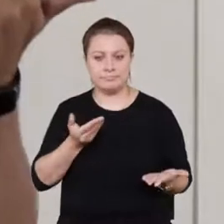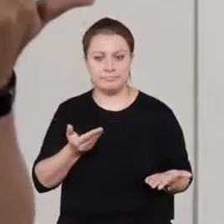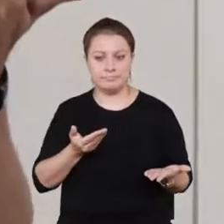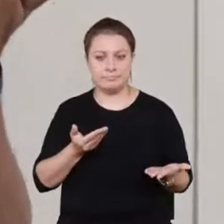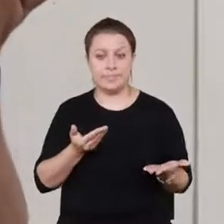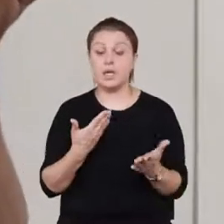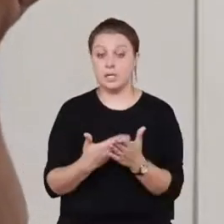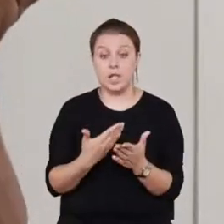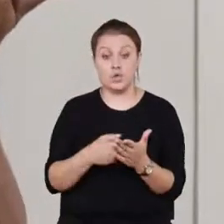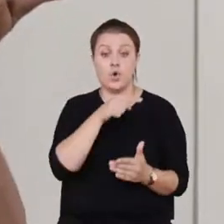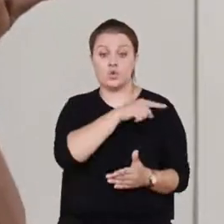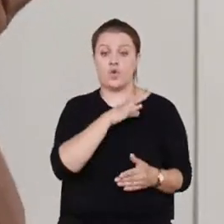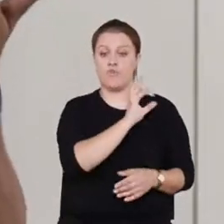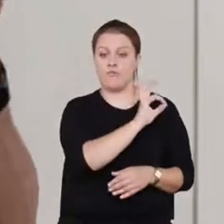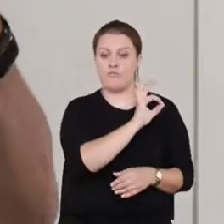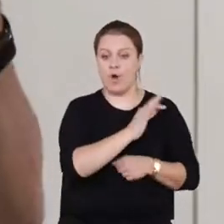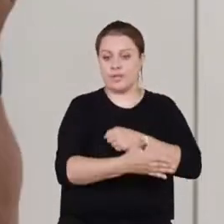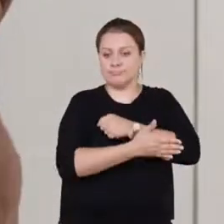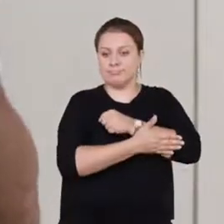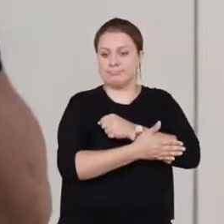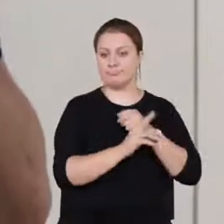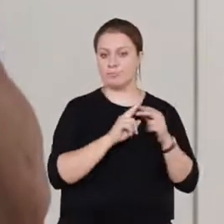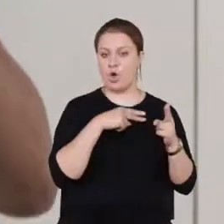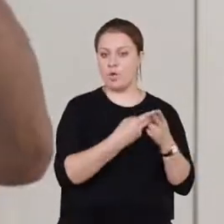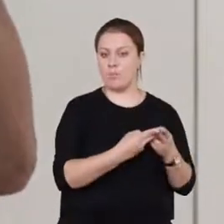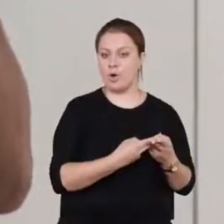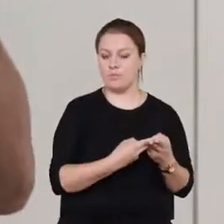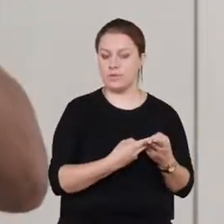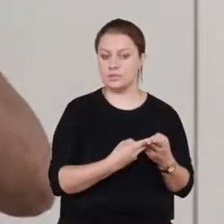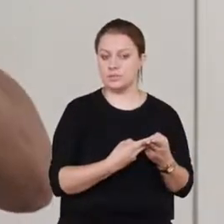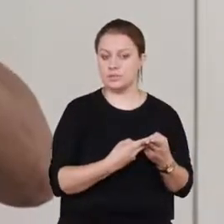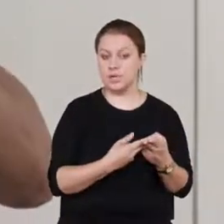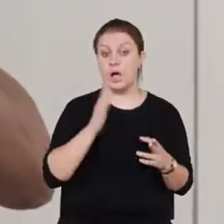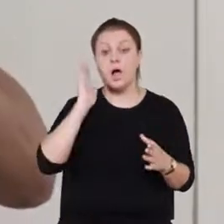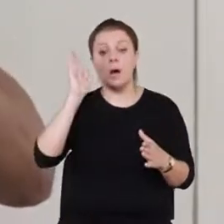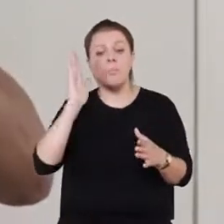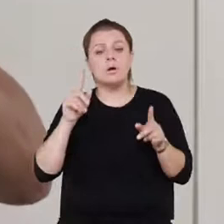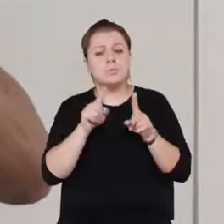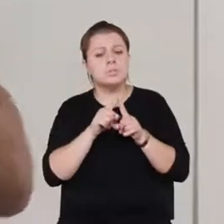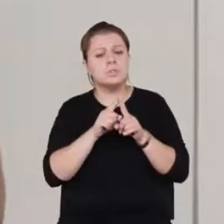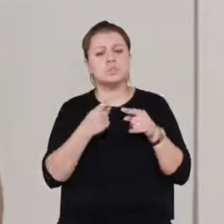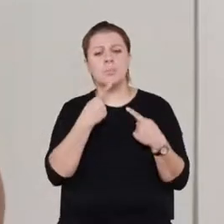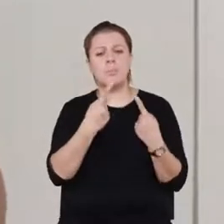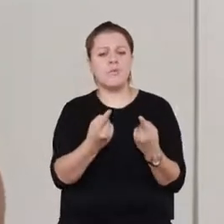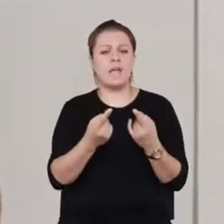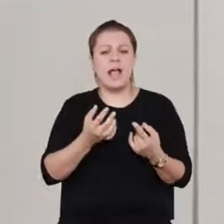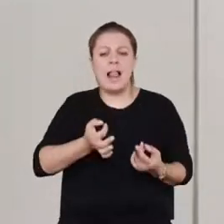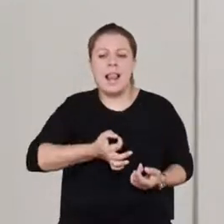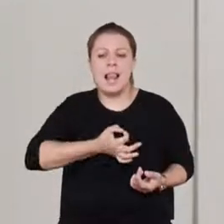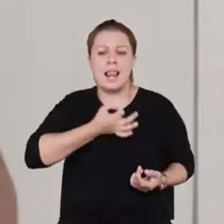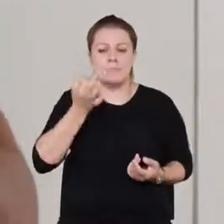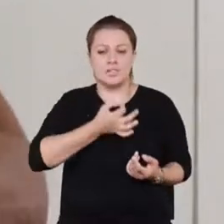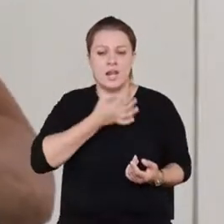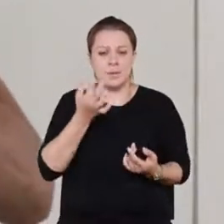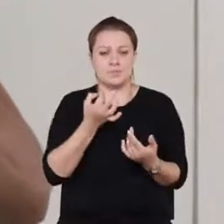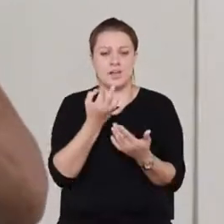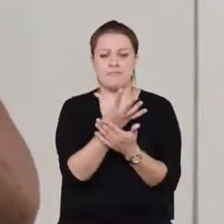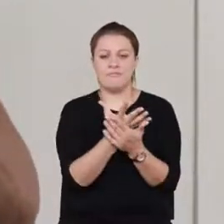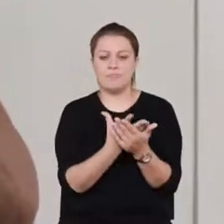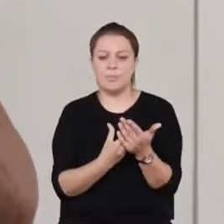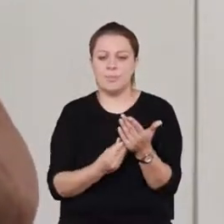jest, no i potem też oczywiście w ramach tej wizji, no to możemy mówić o lepszych płacach w fabrykach,